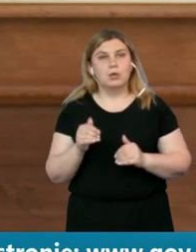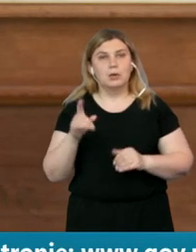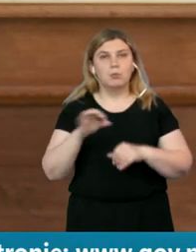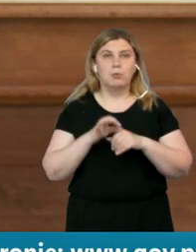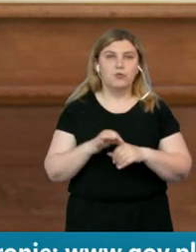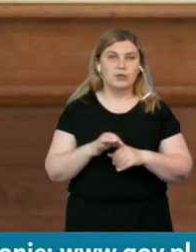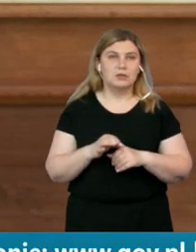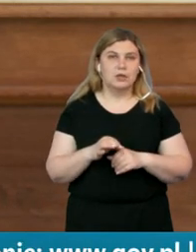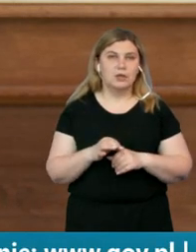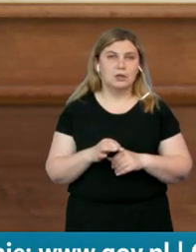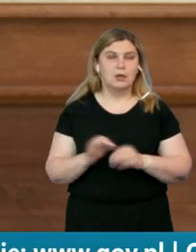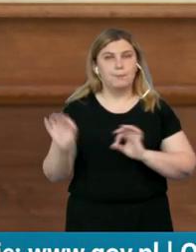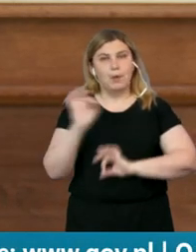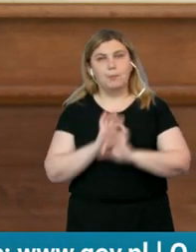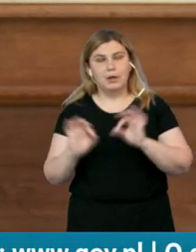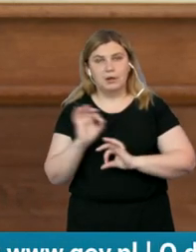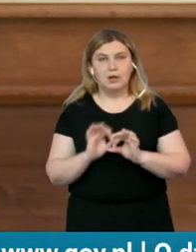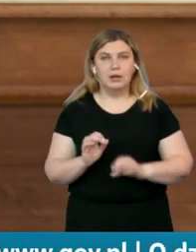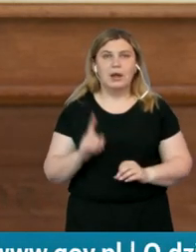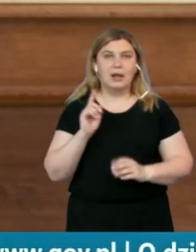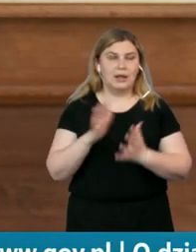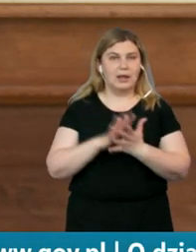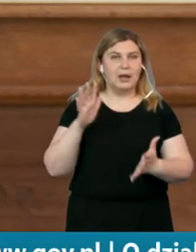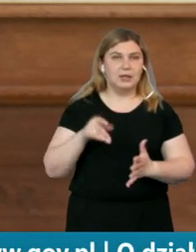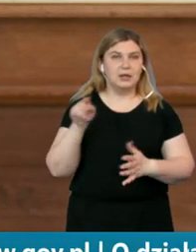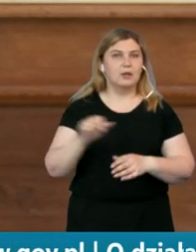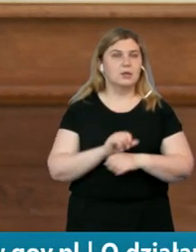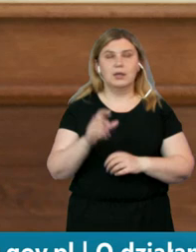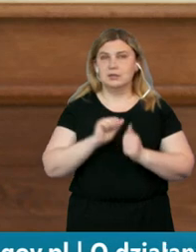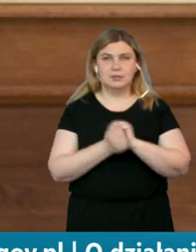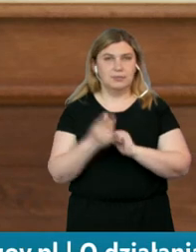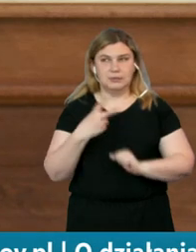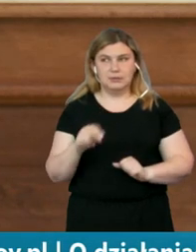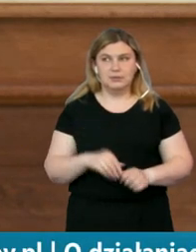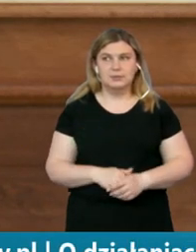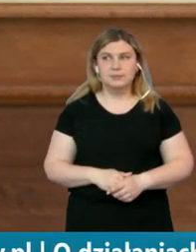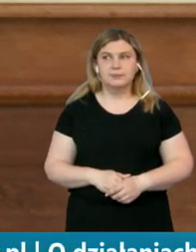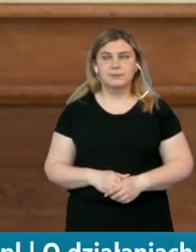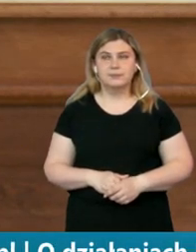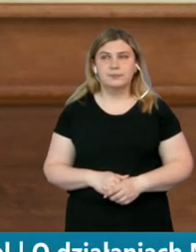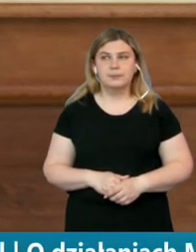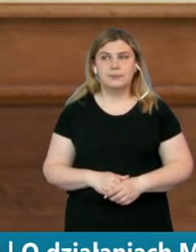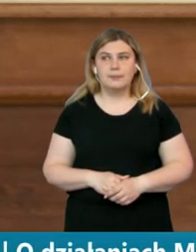jakieś korekty, ale charakter tej ścieżki co do zasady się nie zmieni.